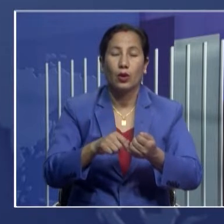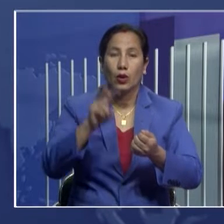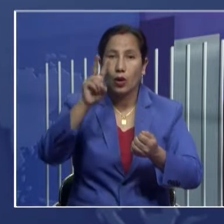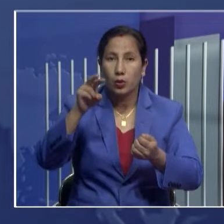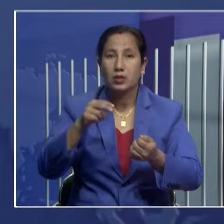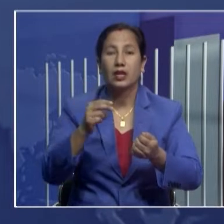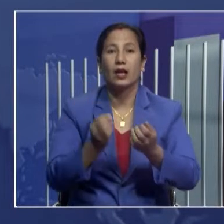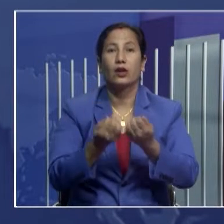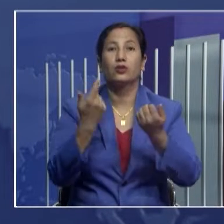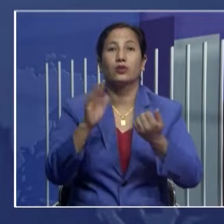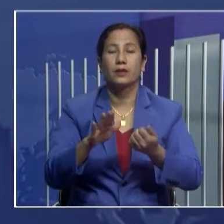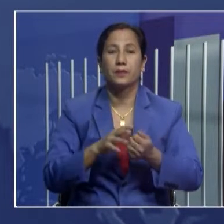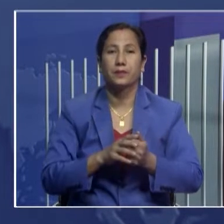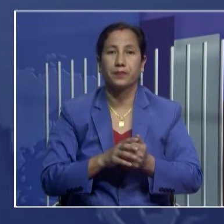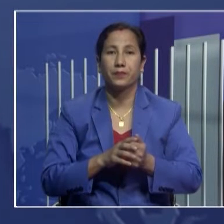अवस्था के छ?